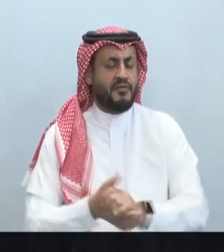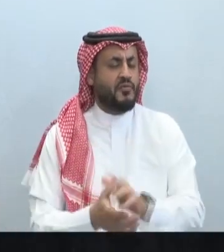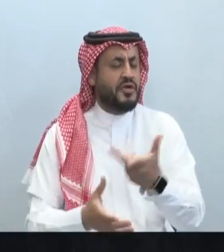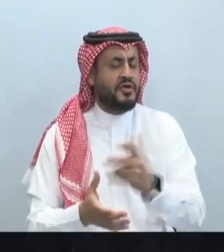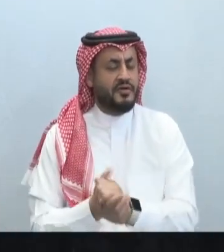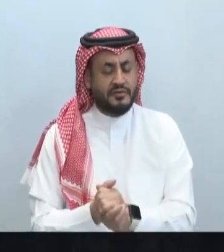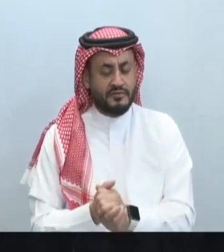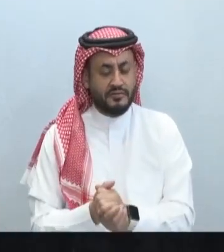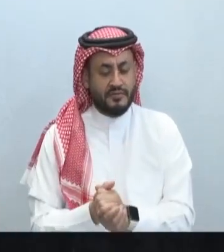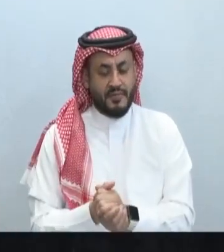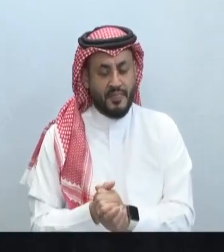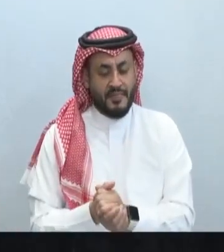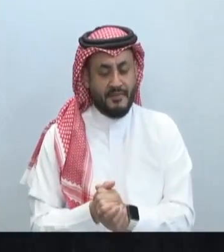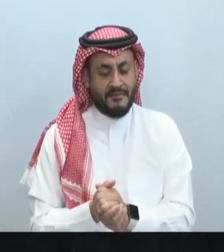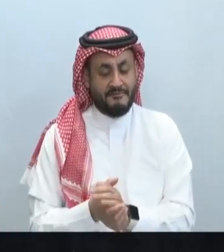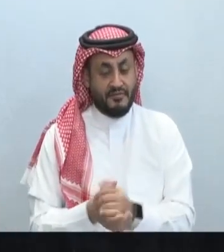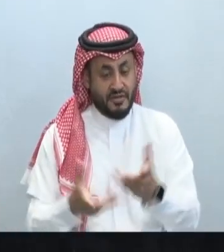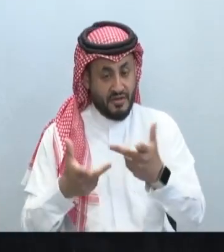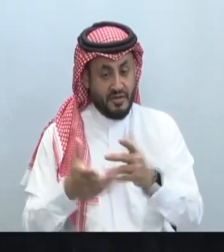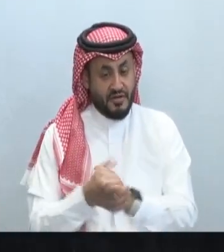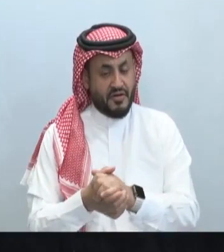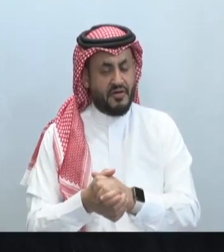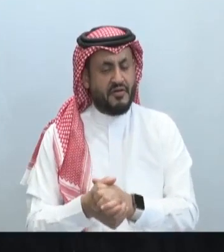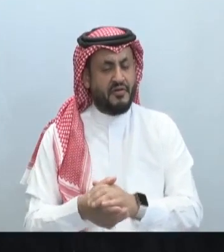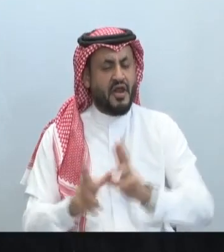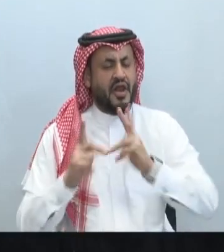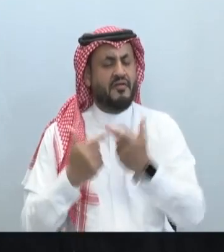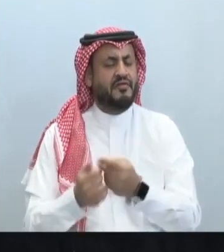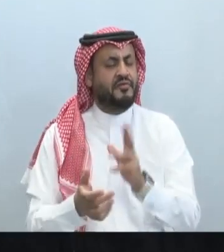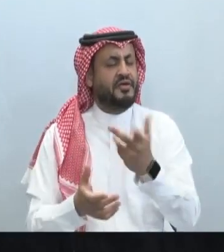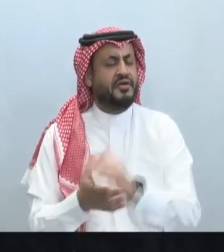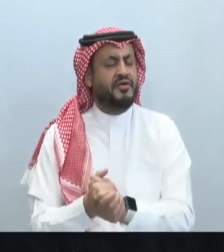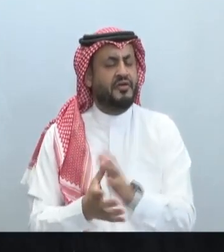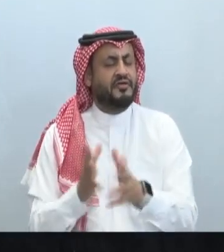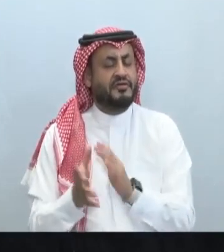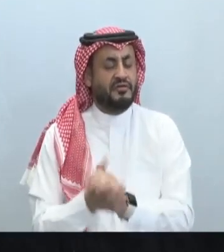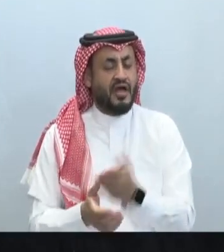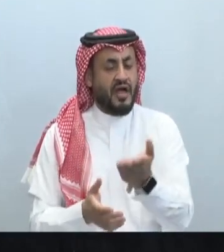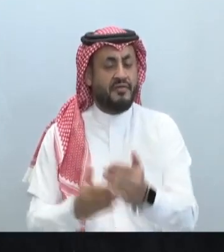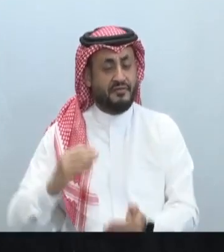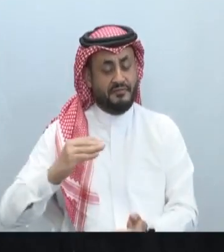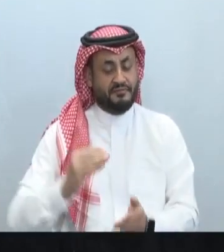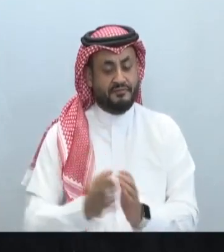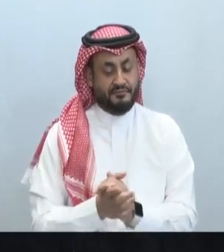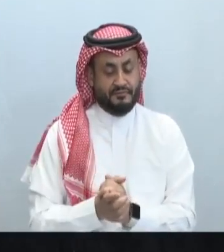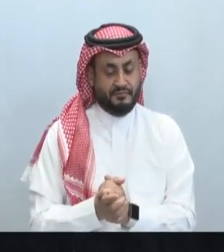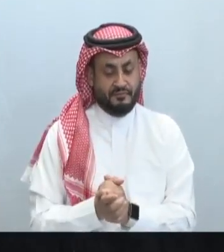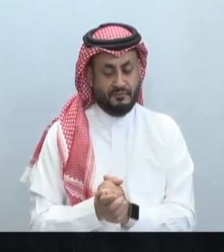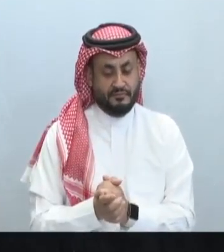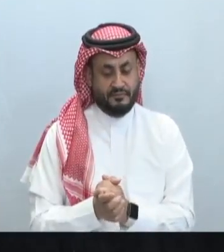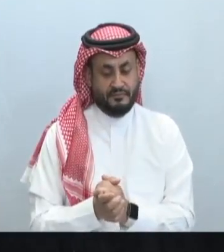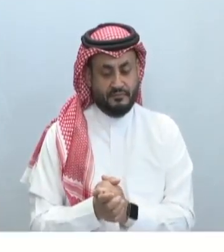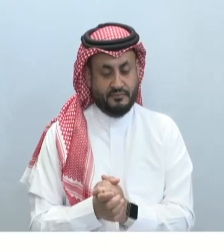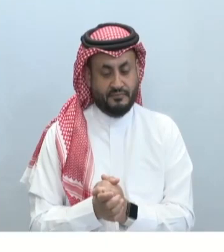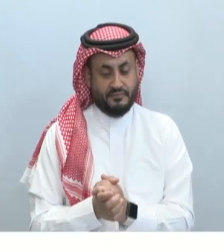واشرنا وقلنا بان النتيجه هذه ما هي الصفه اضع هذا السؤال في هذا النشاط بين ايديكم